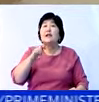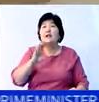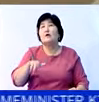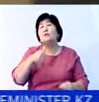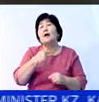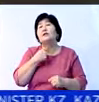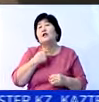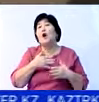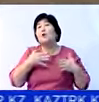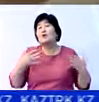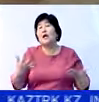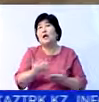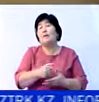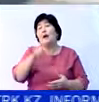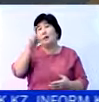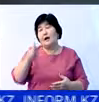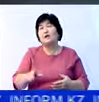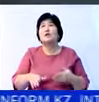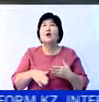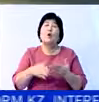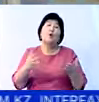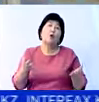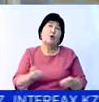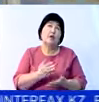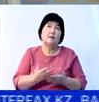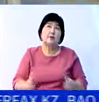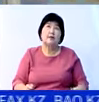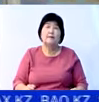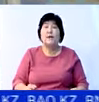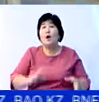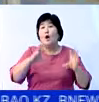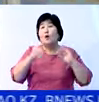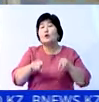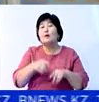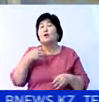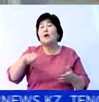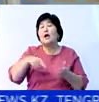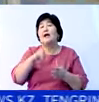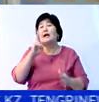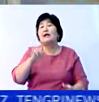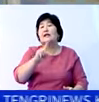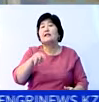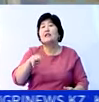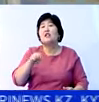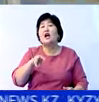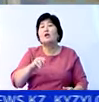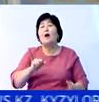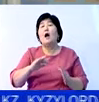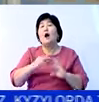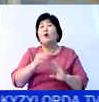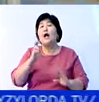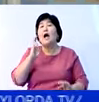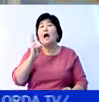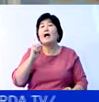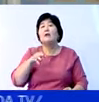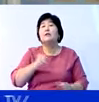басым дауысқа ие болып, кандидатурасына қолдау тапты. Қорытындысы бойынша Қызылорда қаласы Қызылжарма ауылдық округінің әкімін сайлау жөнінде